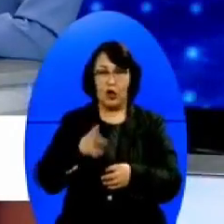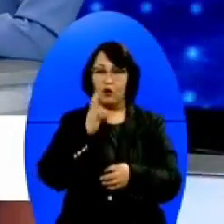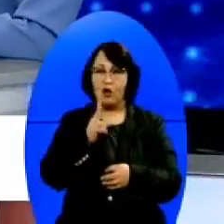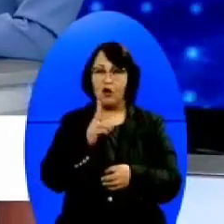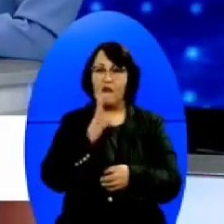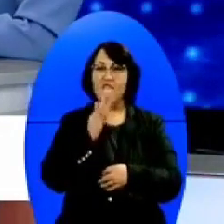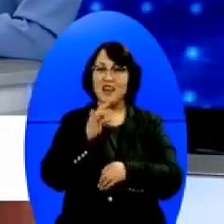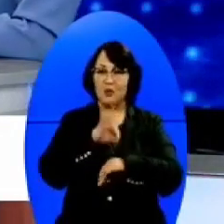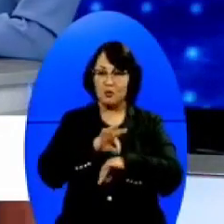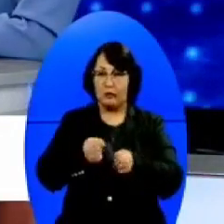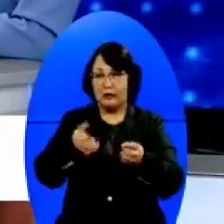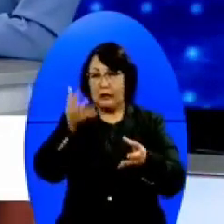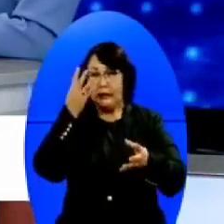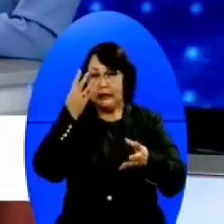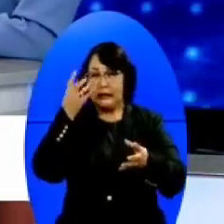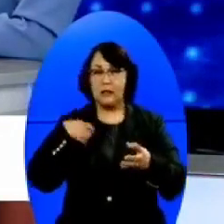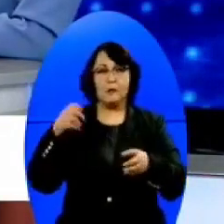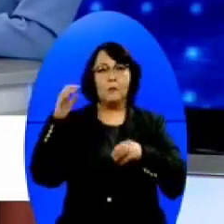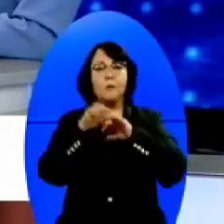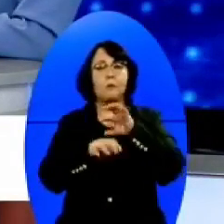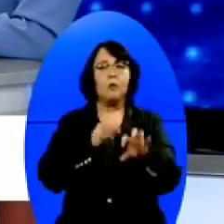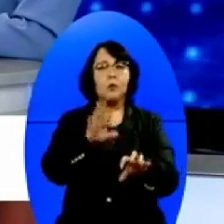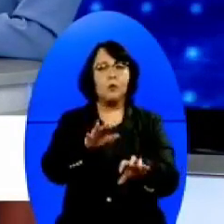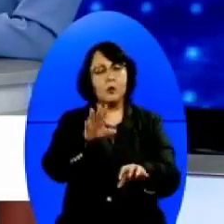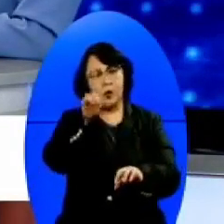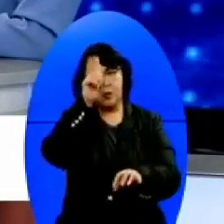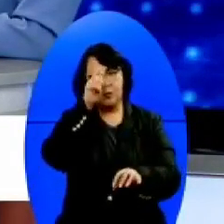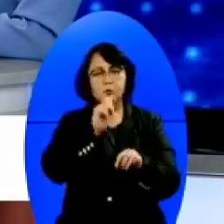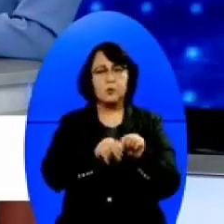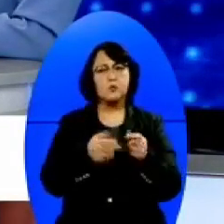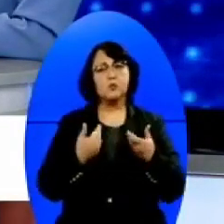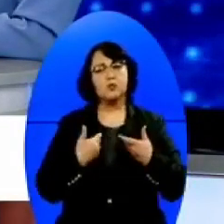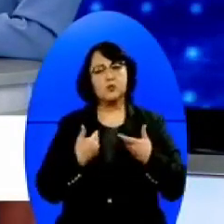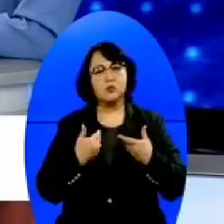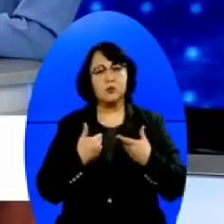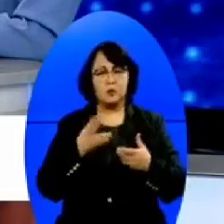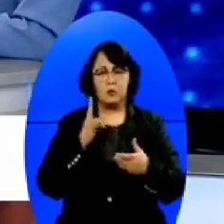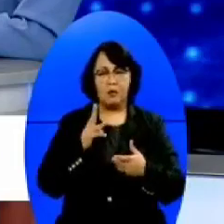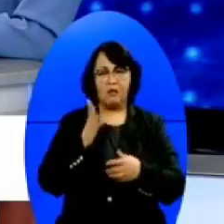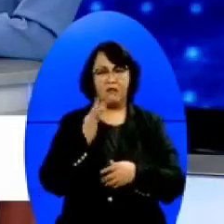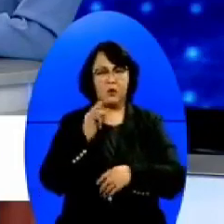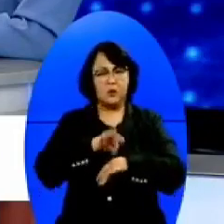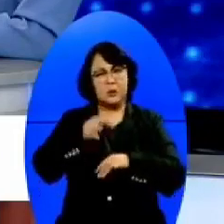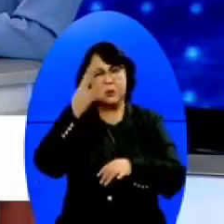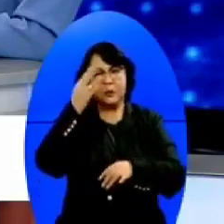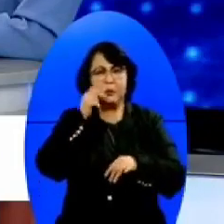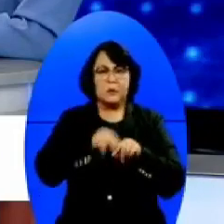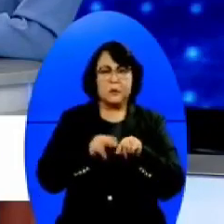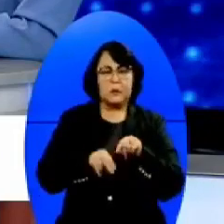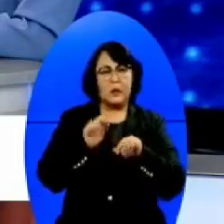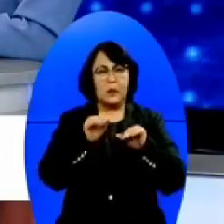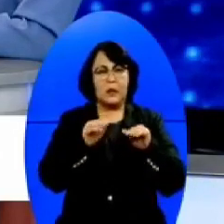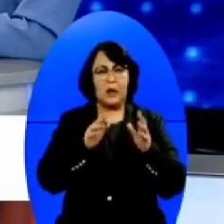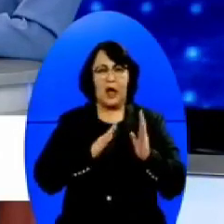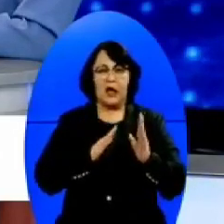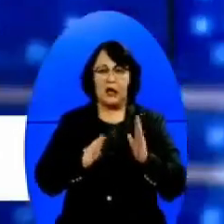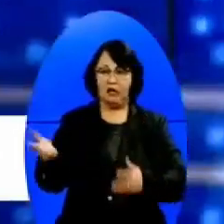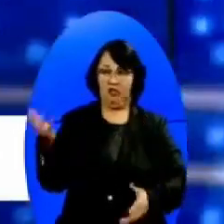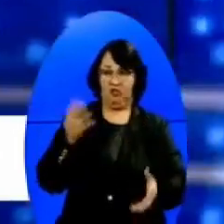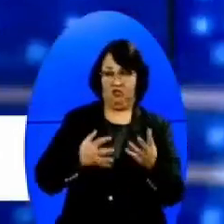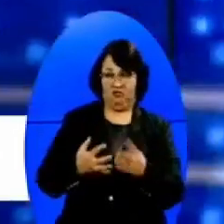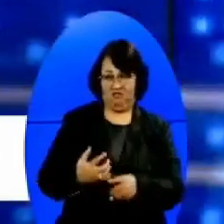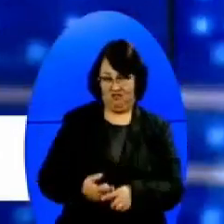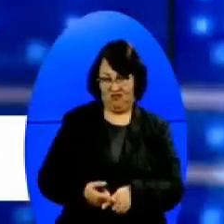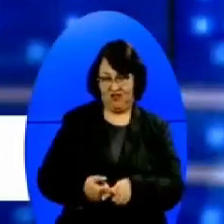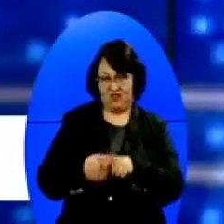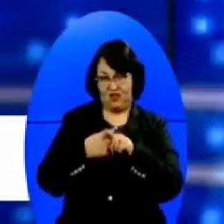гэж харагдсан. Тийм ерөнхийдөө тийм хүмүүсийн одоо бидээ тийм эрүүл мэндэд анхаарч байгаа энэ бол тод илэрлэл бол яхаггүй одоо эмнэлэгт хандагчтай тоо нэмэгдсэн байна. За